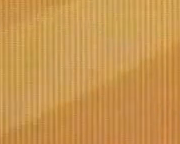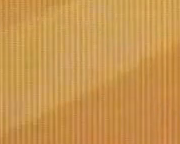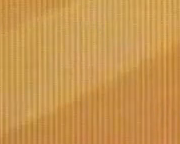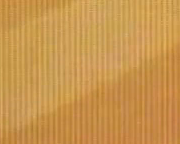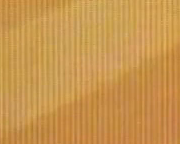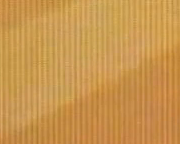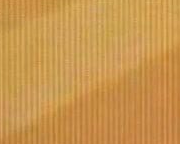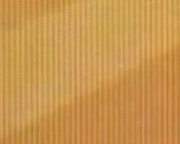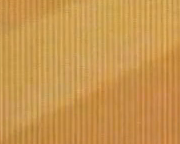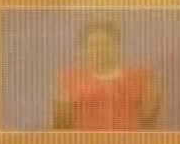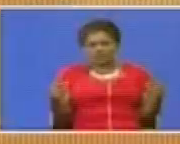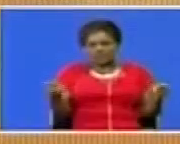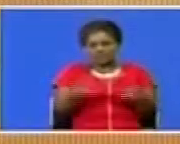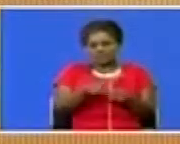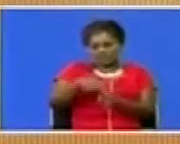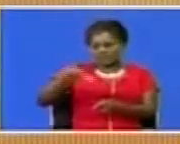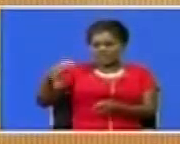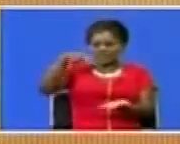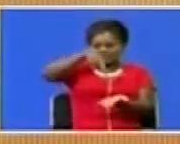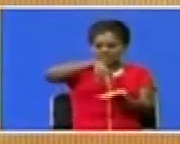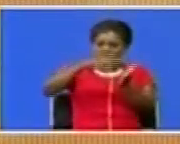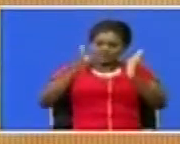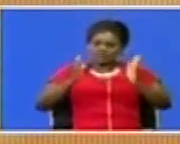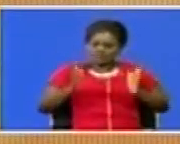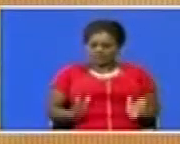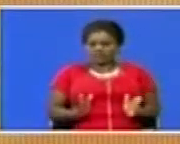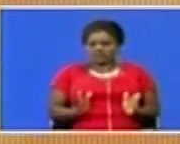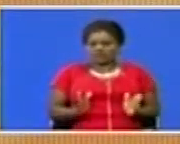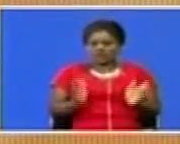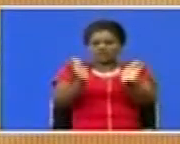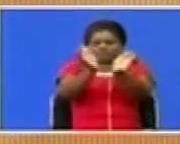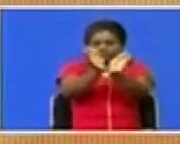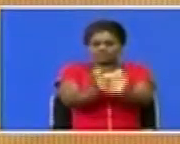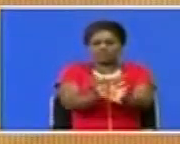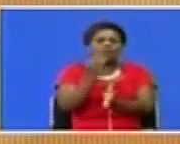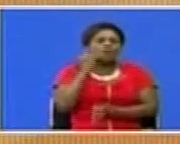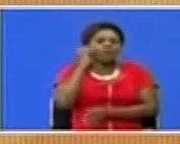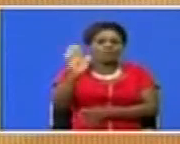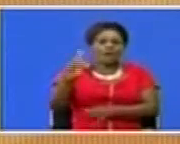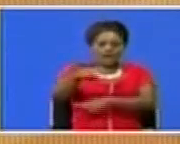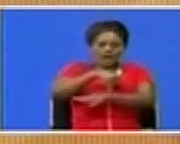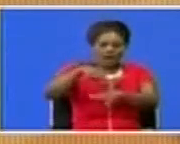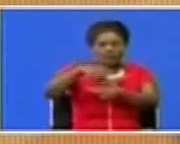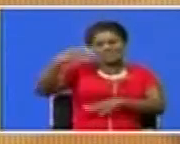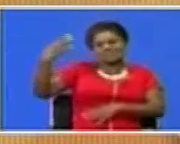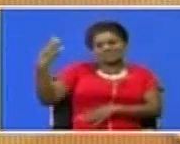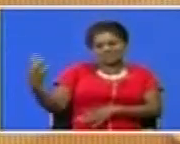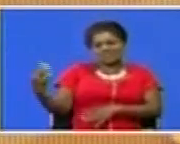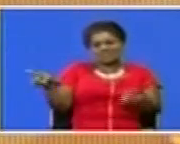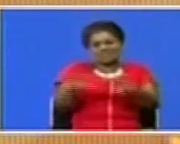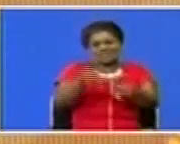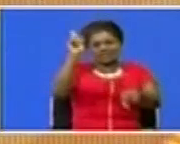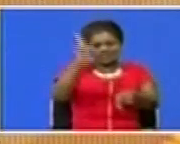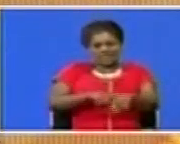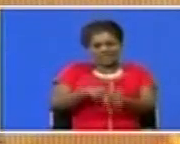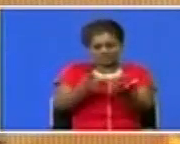Kizza Besigye, huku mgombea mwingine wa urais Amama Mbabazi akizuiliwa kwake nyumbani kwa zaidi ya saa tatu. Wakati huo huo, hesabu